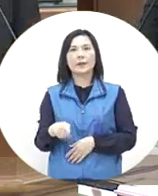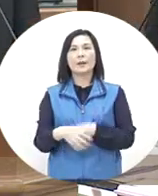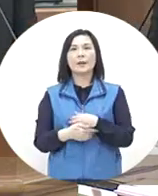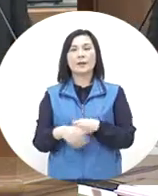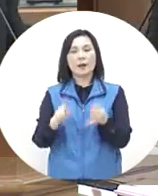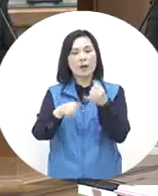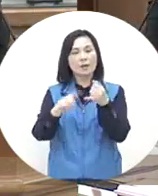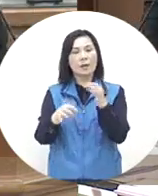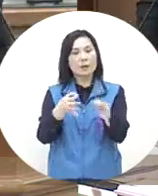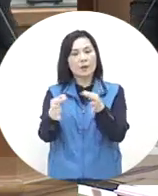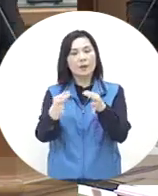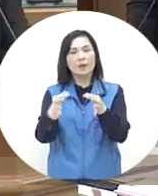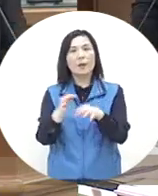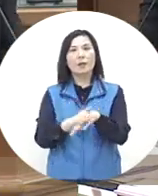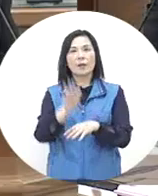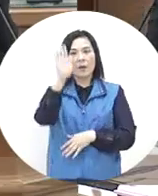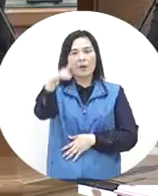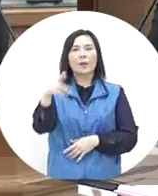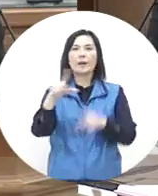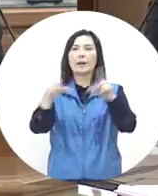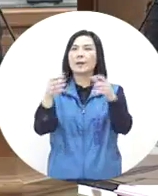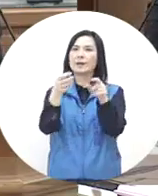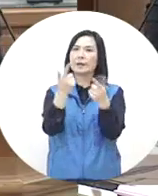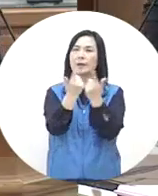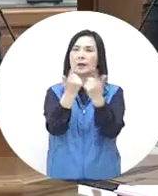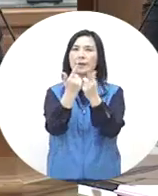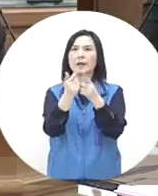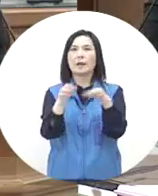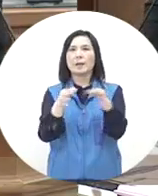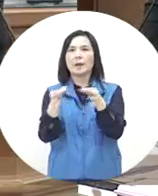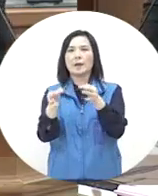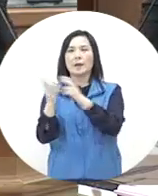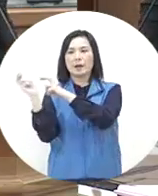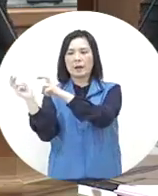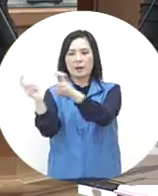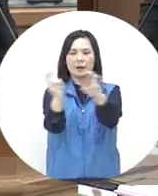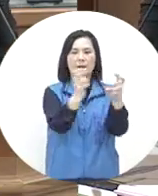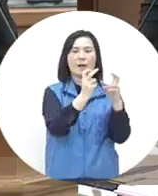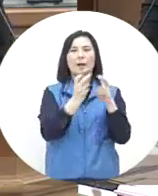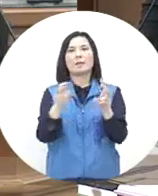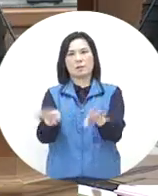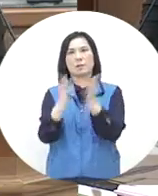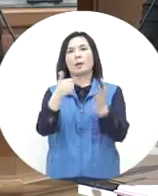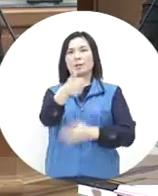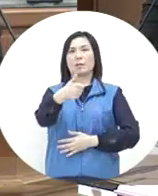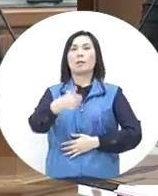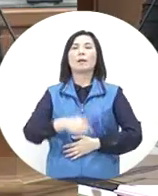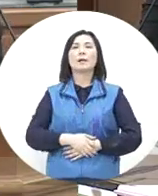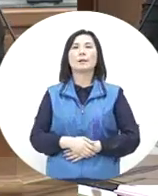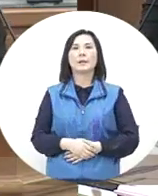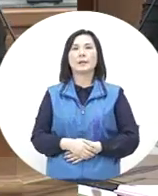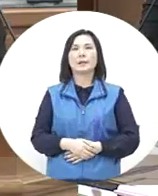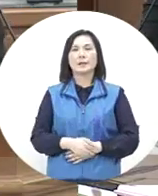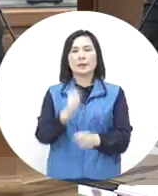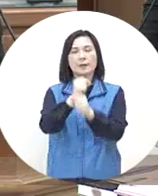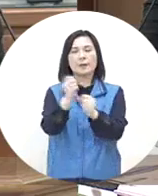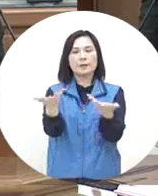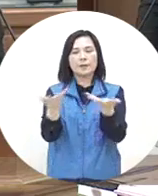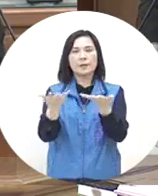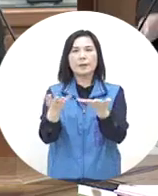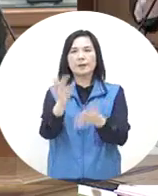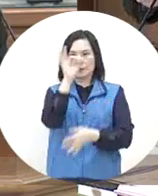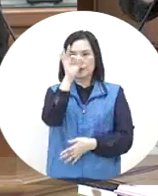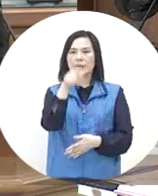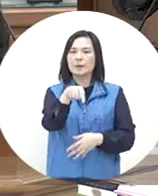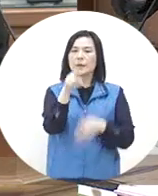到未来整个大台北生活圈的营运，咱一间来营运就好。啊，即马是对的啊。我拢讲，咱做代志，我总看代志，无